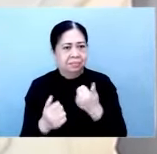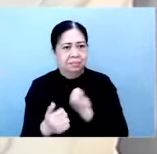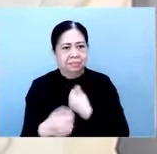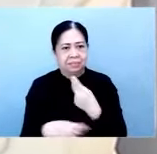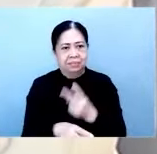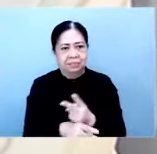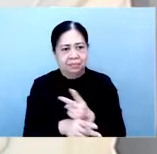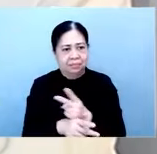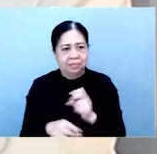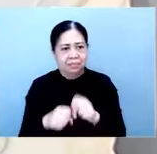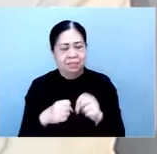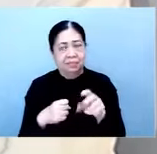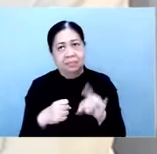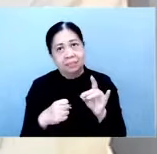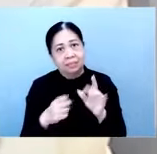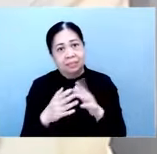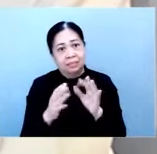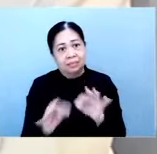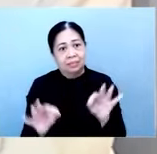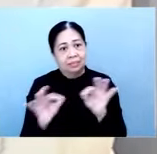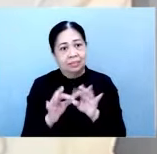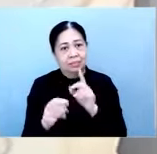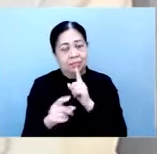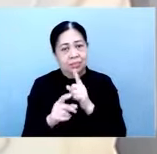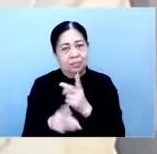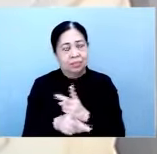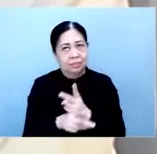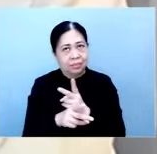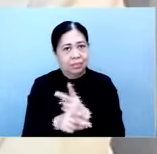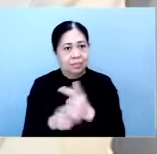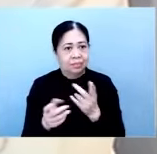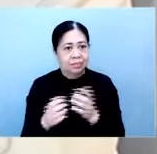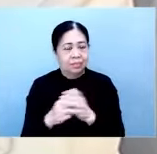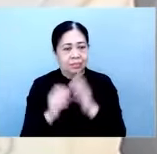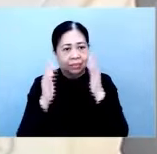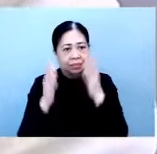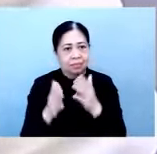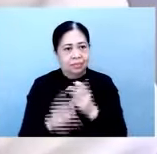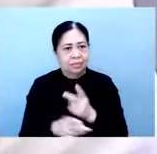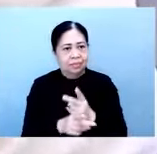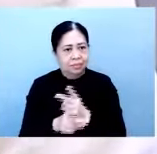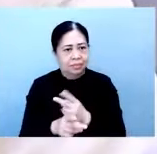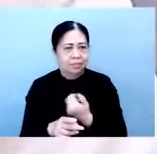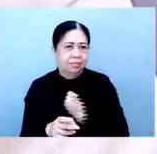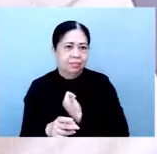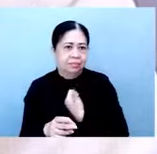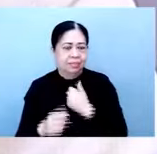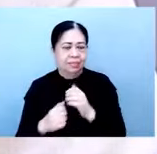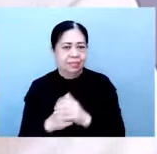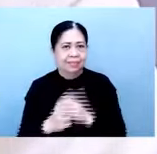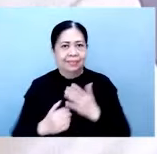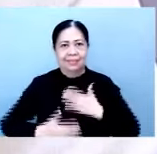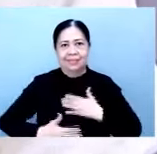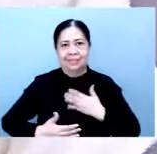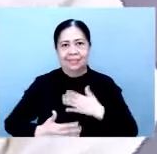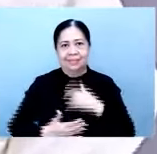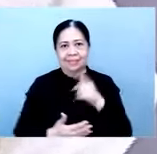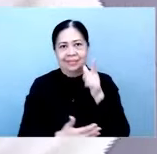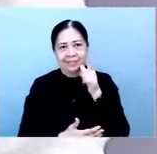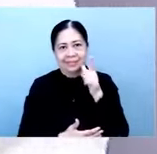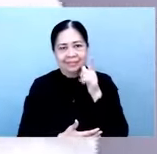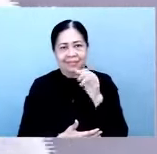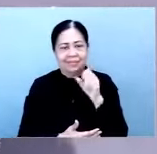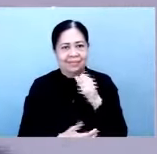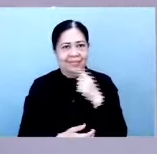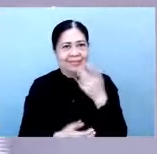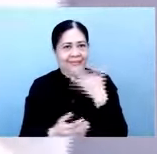so I find it important to really take time to just focus on taking care of yourself. Tuwang-tuwa naman si Liza sa